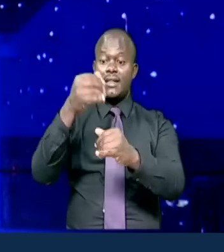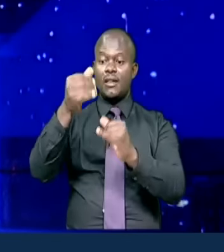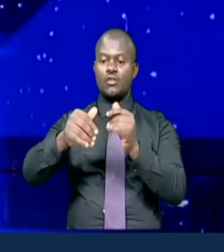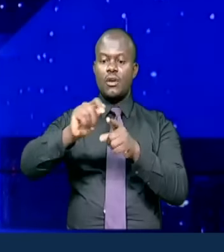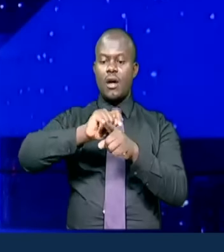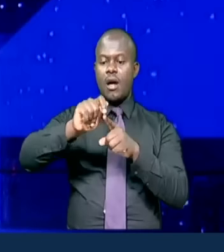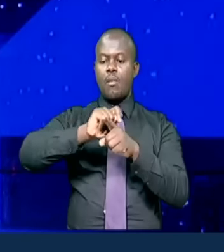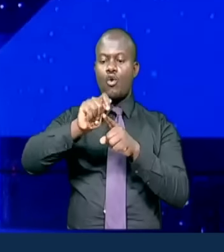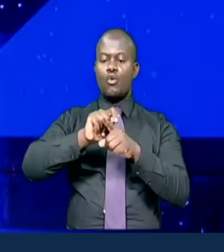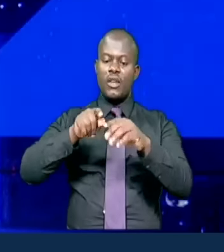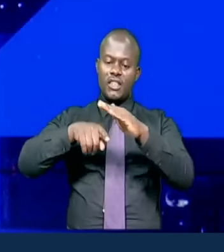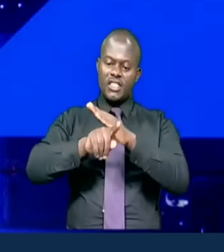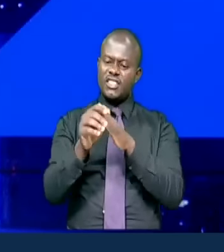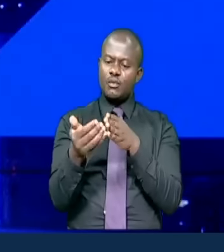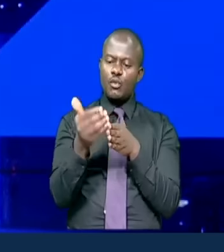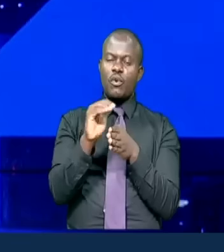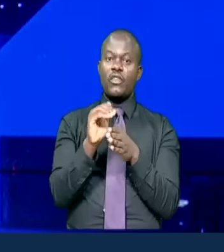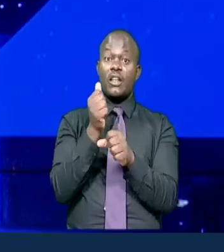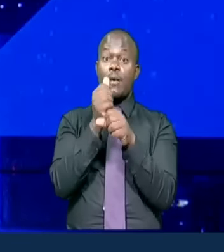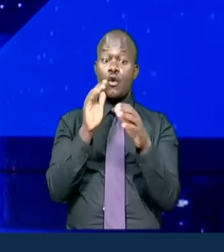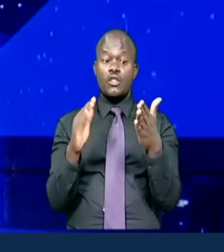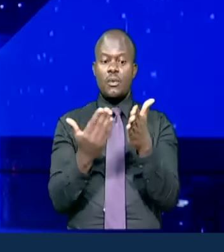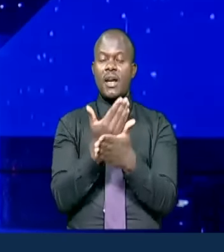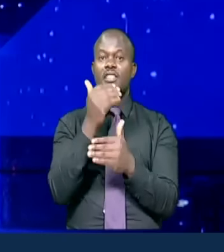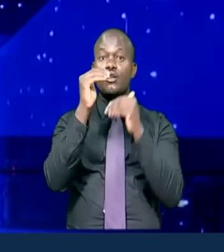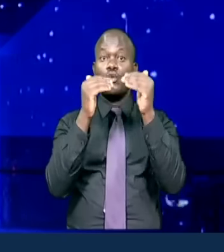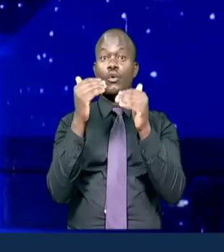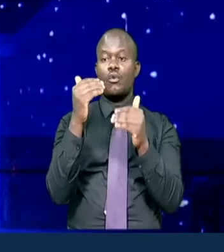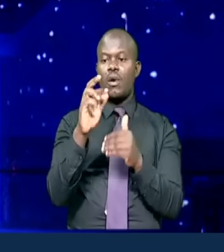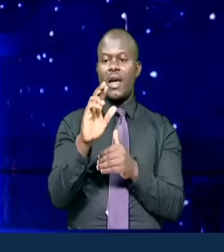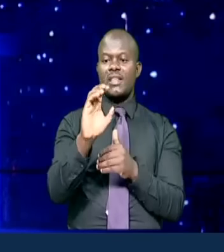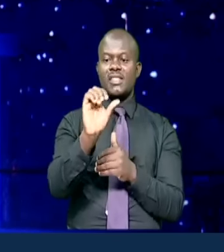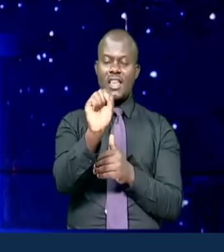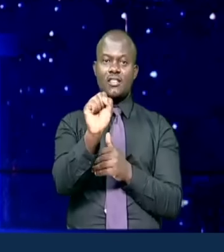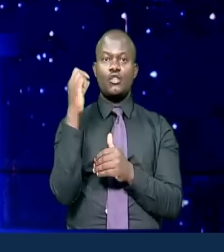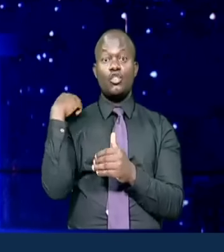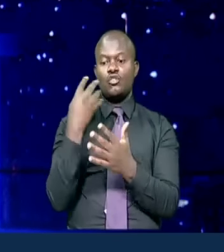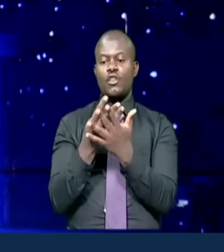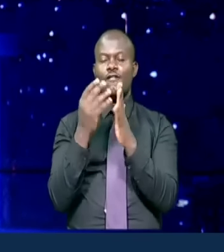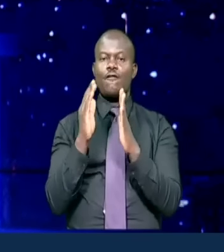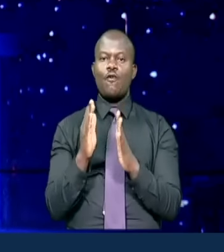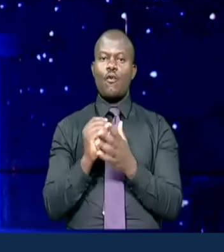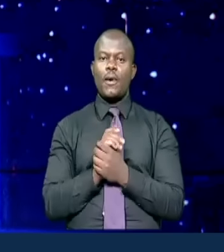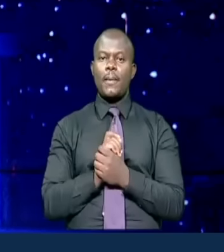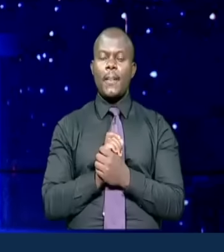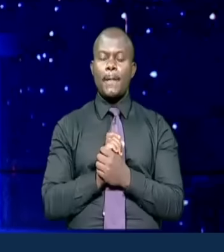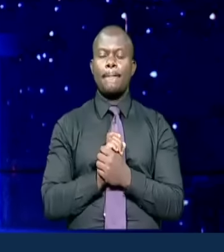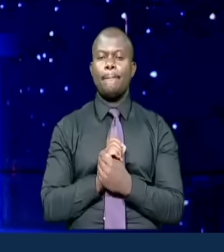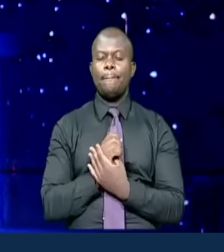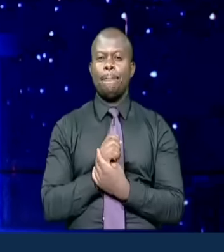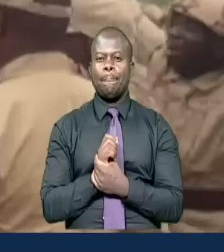amahugurwa yinjiza mu mwuga abakozi bashya b'urwego rwa RCS. Inkuru irambuye tubaze Jean Paul